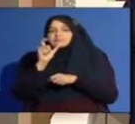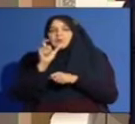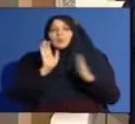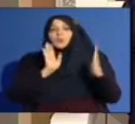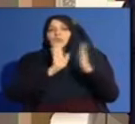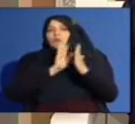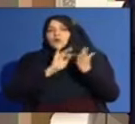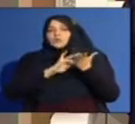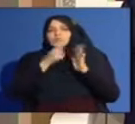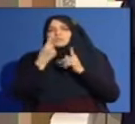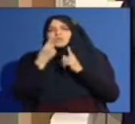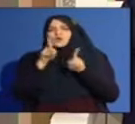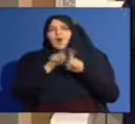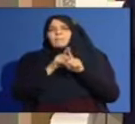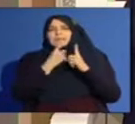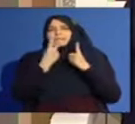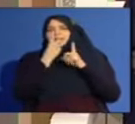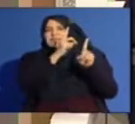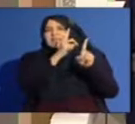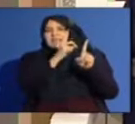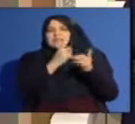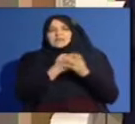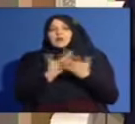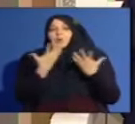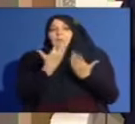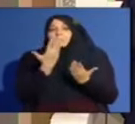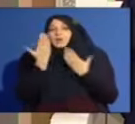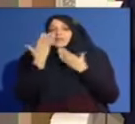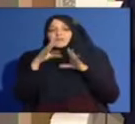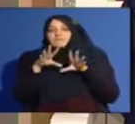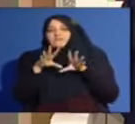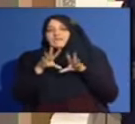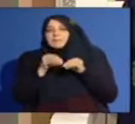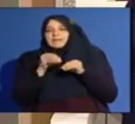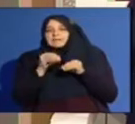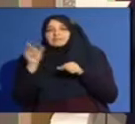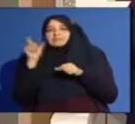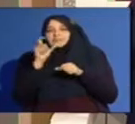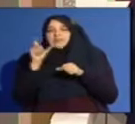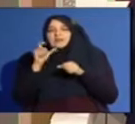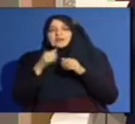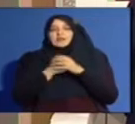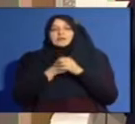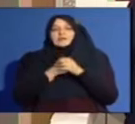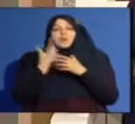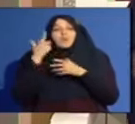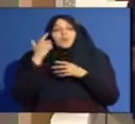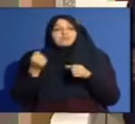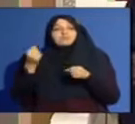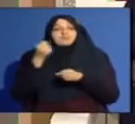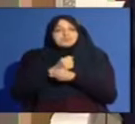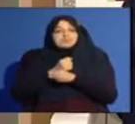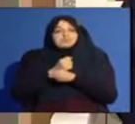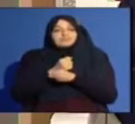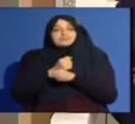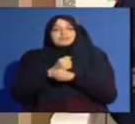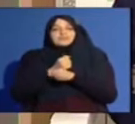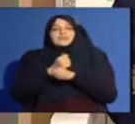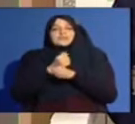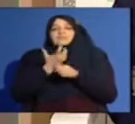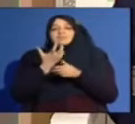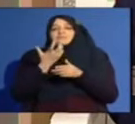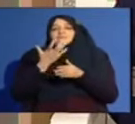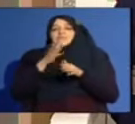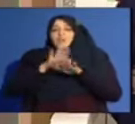أمام كل هذه التحديات، كيف تحمي نفسها أمام عملية التنشئة الاجتماعية هناك في